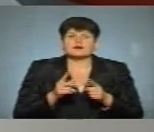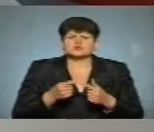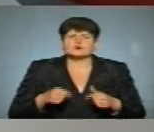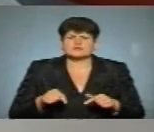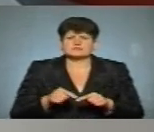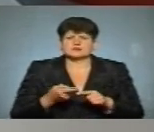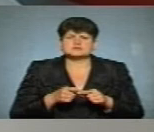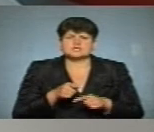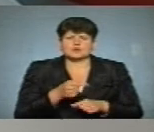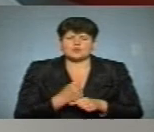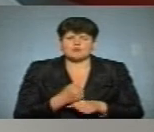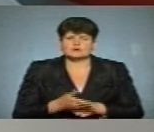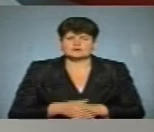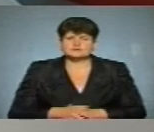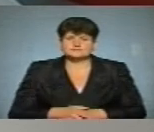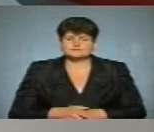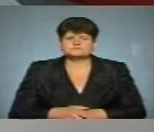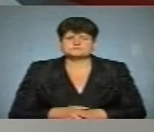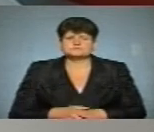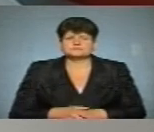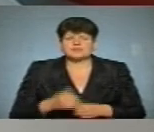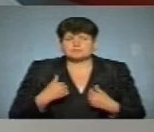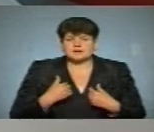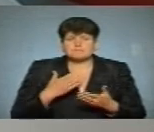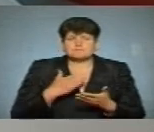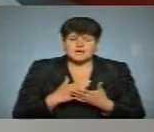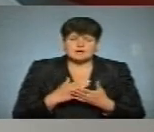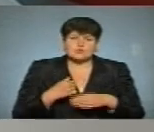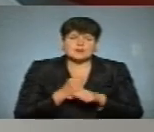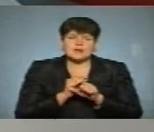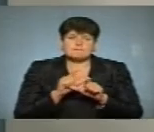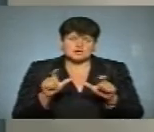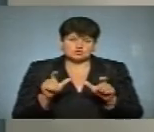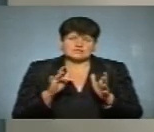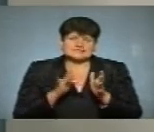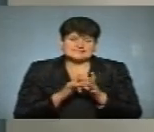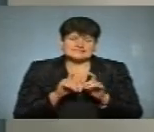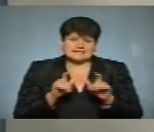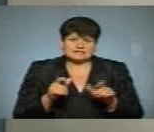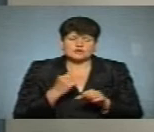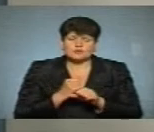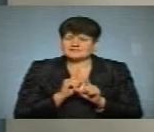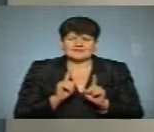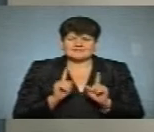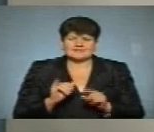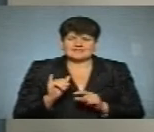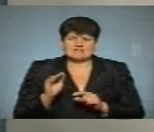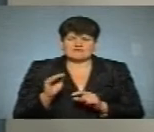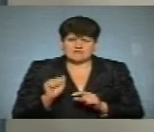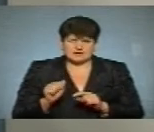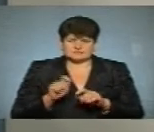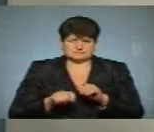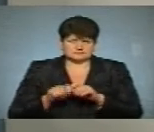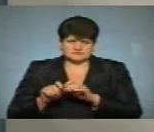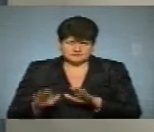зокрема, цієї роботи. Ну, ми маємо лабораторний центр, який робить не тільки ІФА-тести і